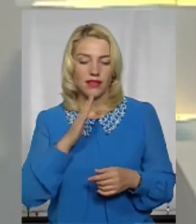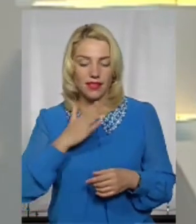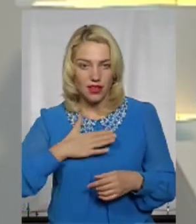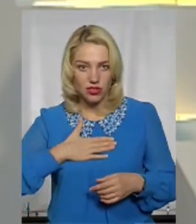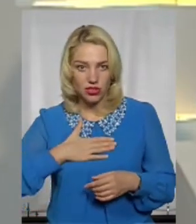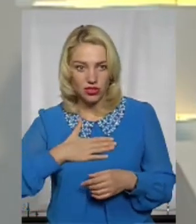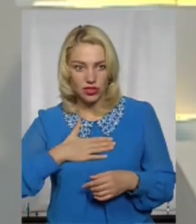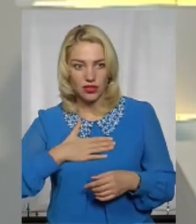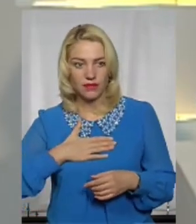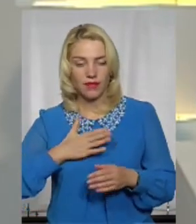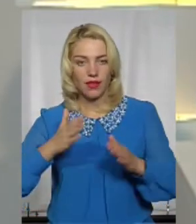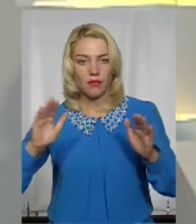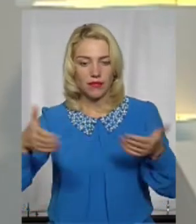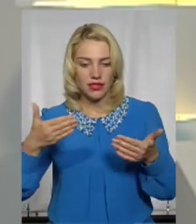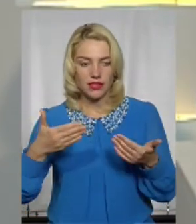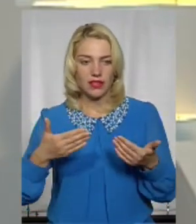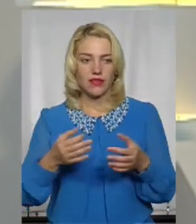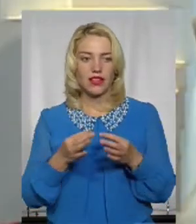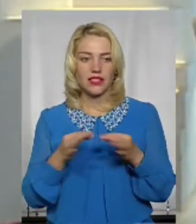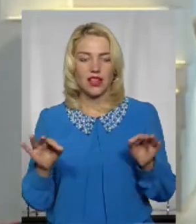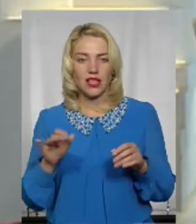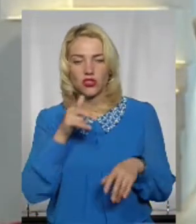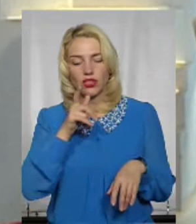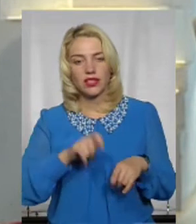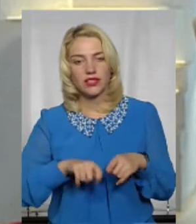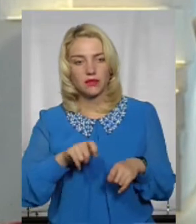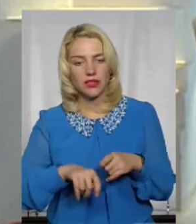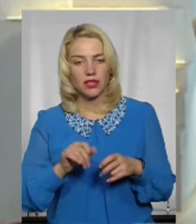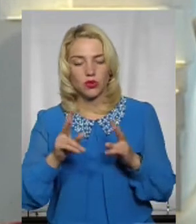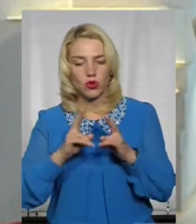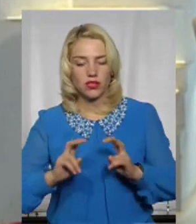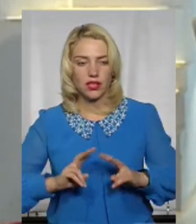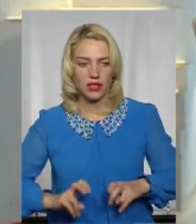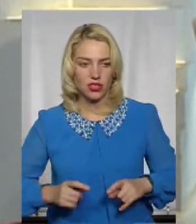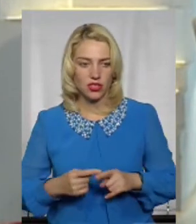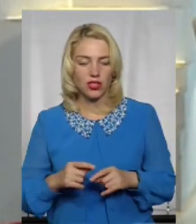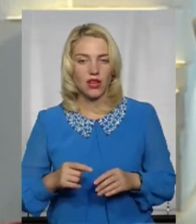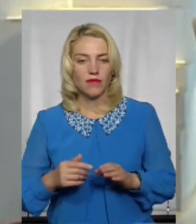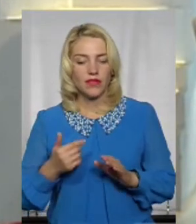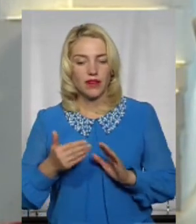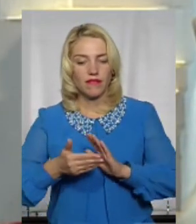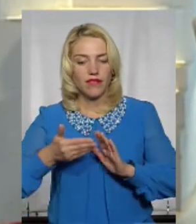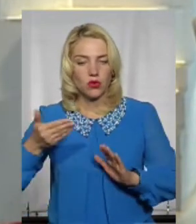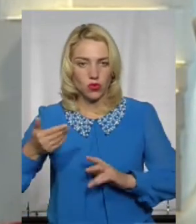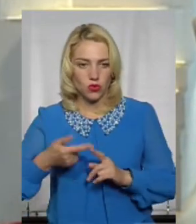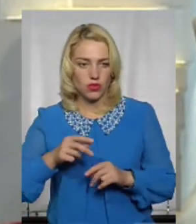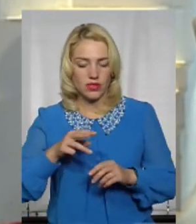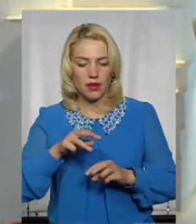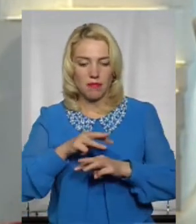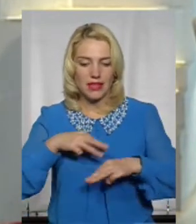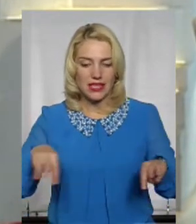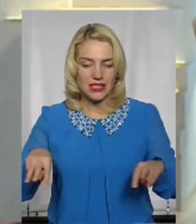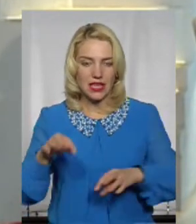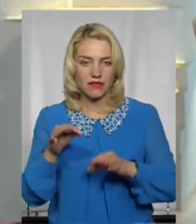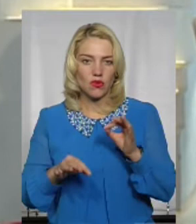наші призиви незалежної експертизи і досліджень відгукнулися від Мінприроди і